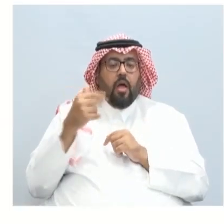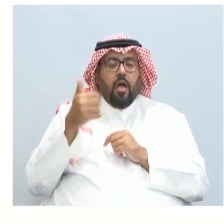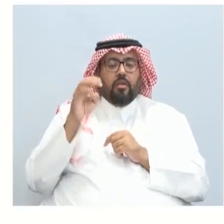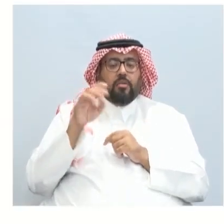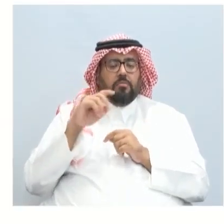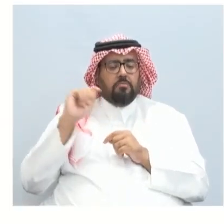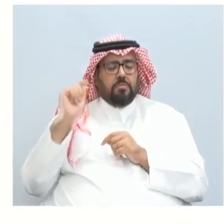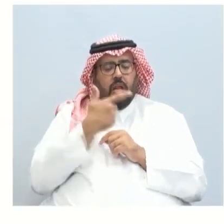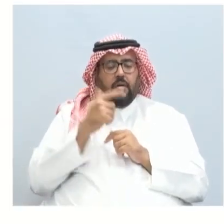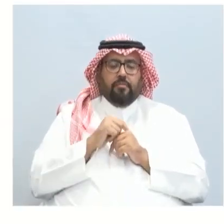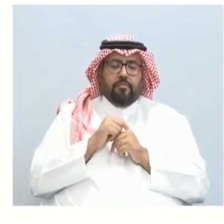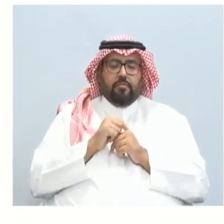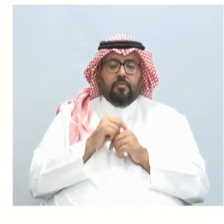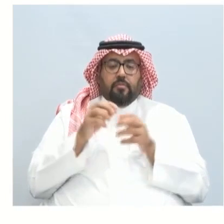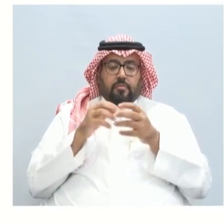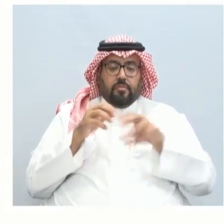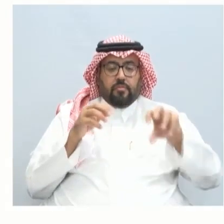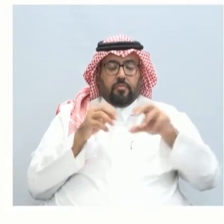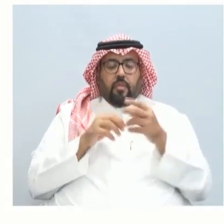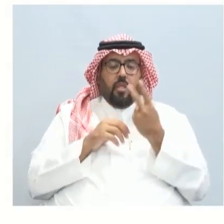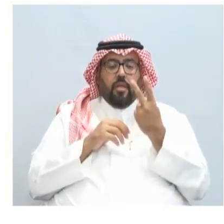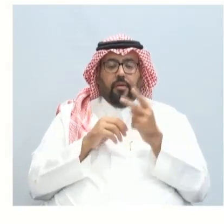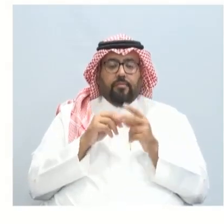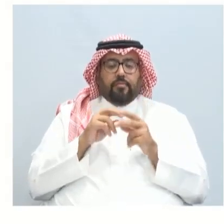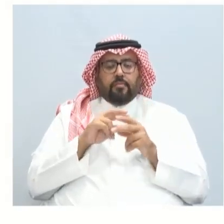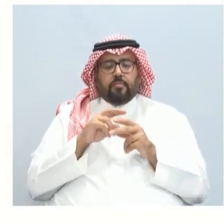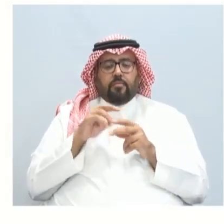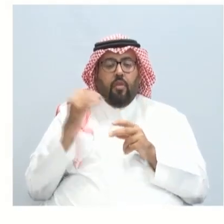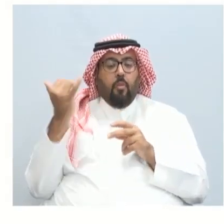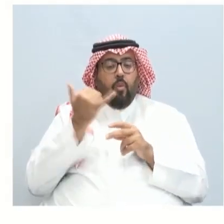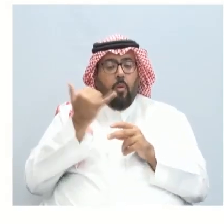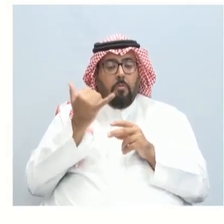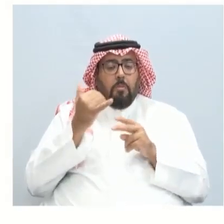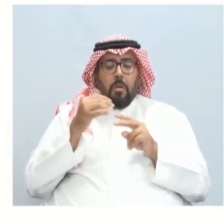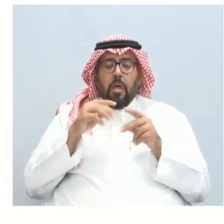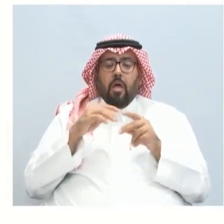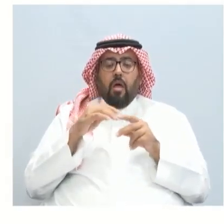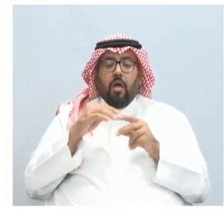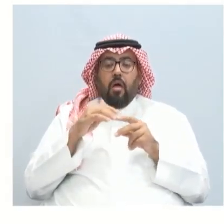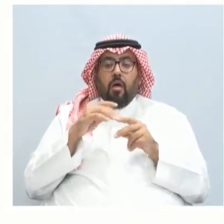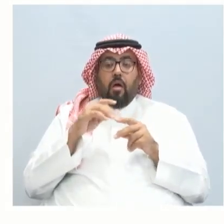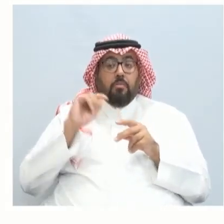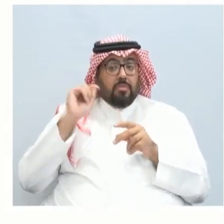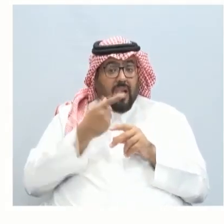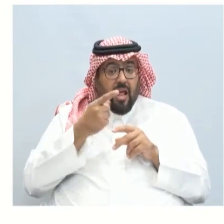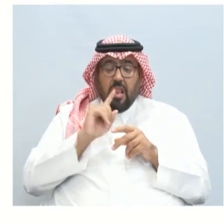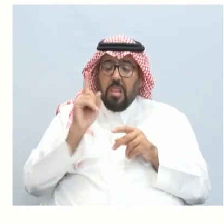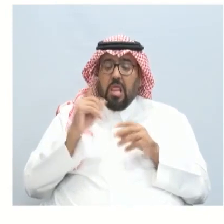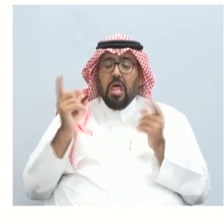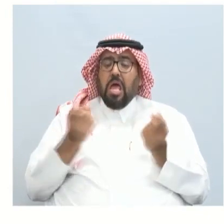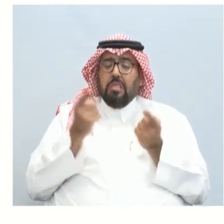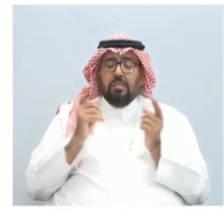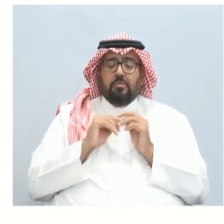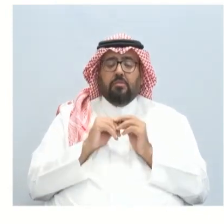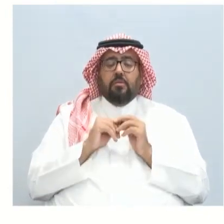الصنف الثاني او القسم الثاني هو عمل مهم غير عاجل ما معنى ذلك اي